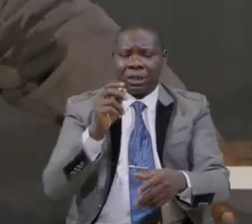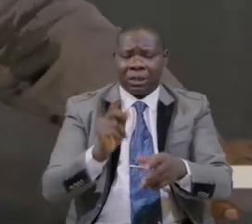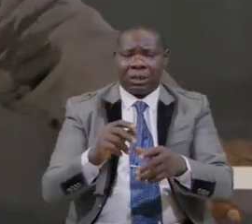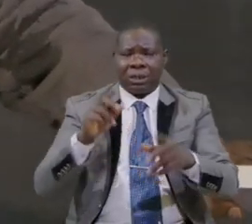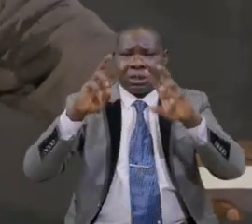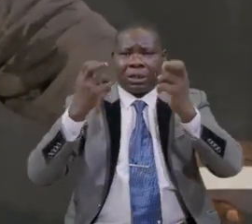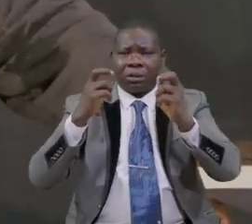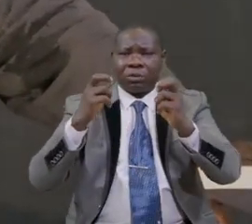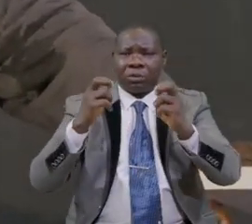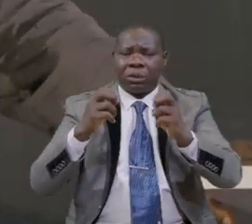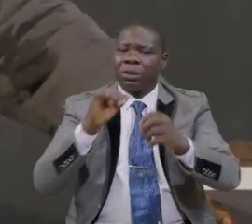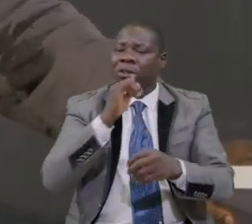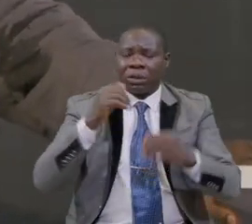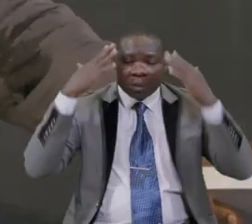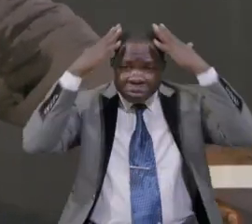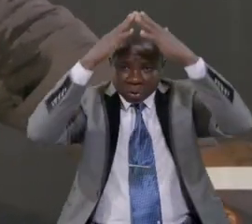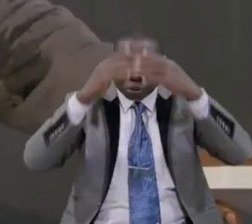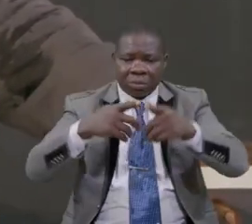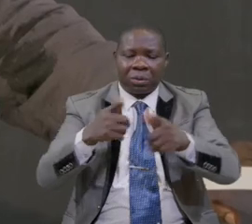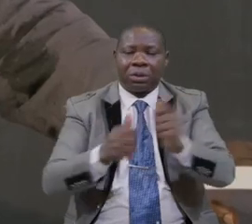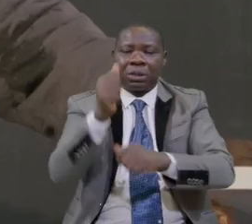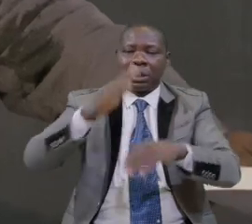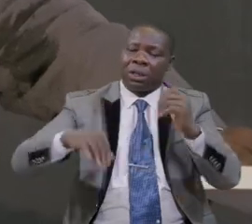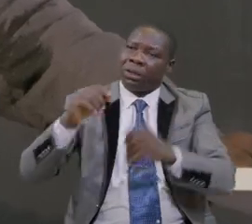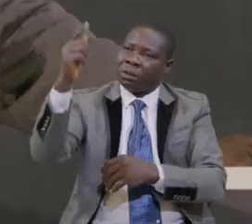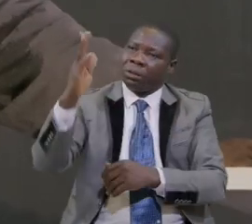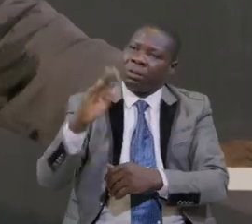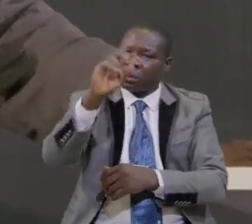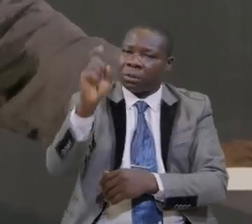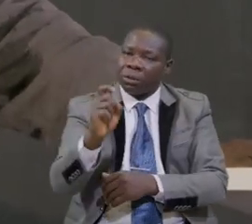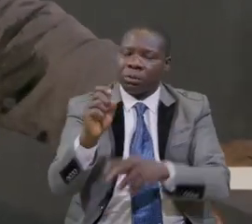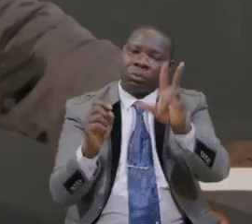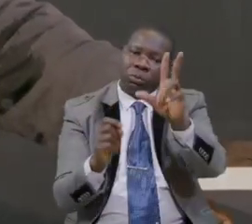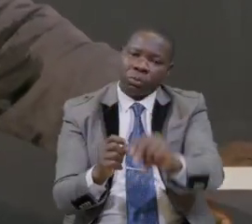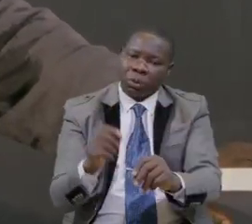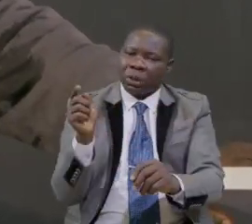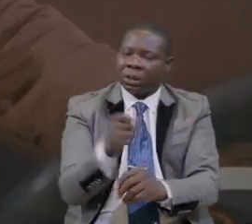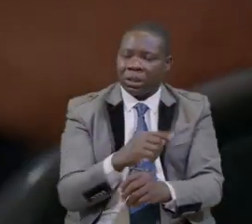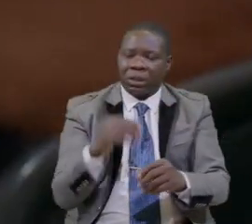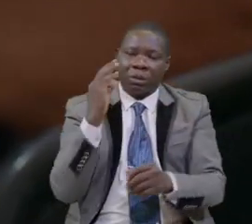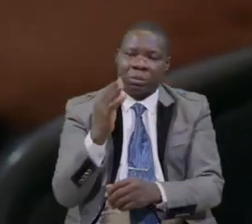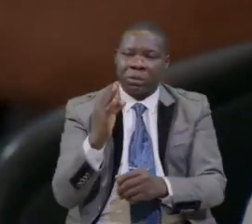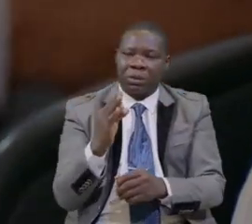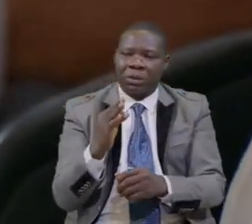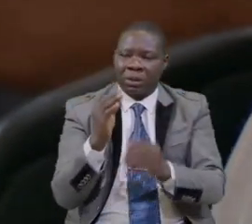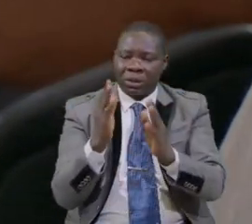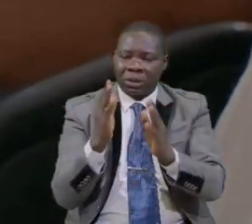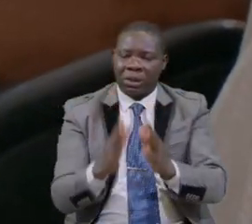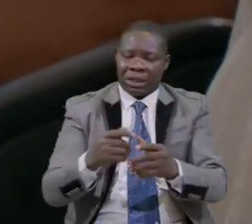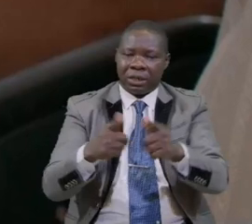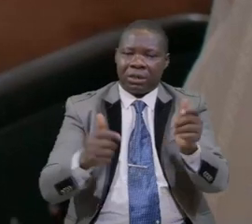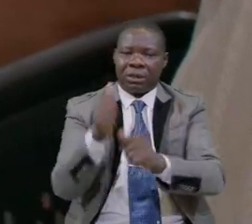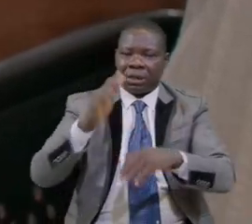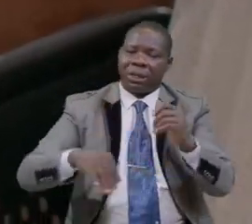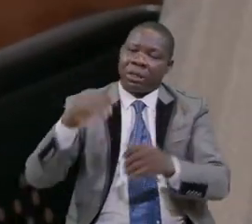Dieu? Est-ce qu'un sacrificateur est plus grand que Dieu? Est-ce qu'un évangéliste de télévision est plus grand que